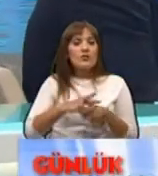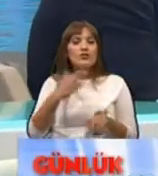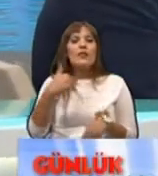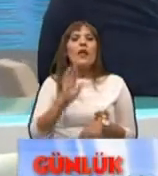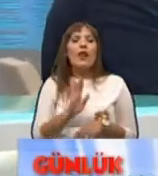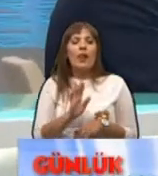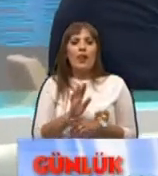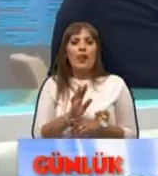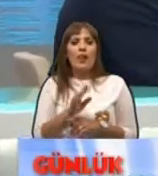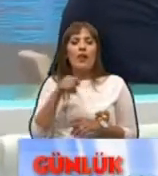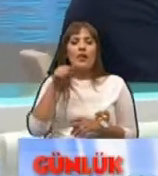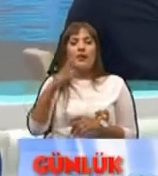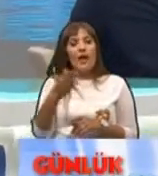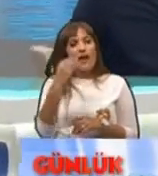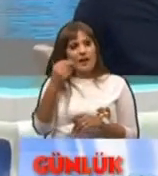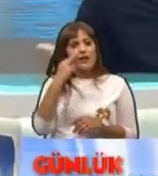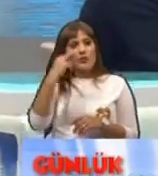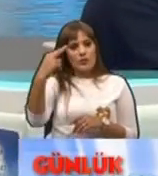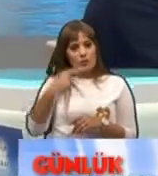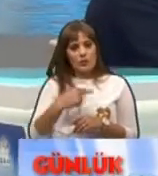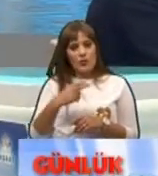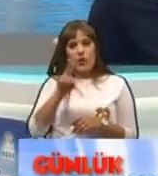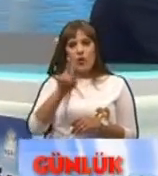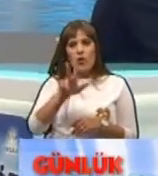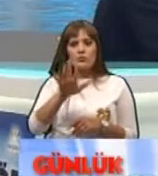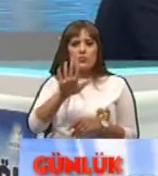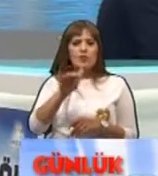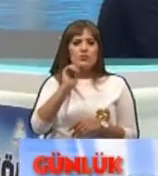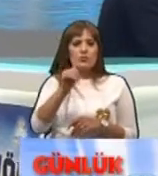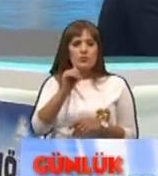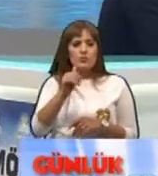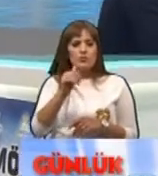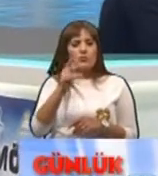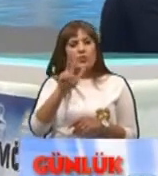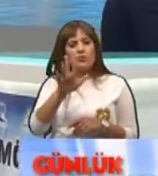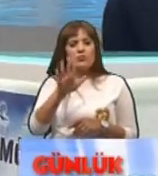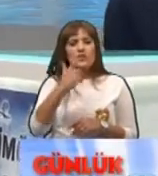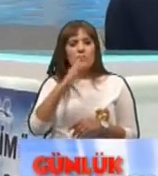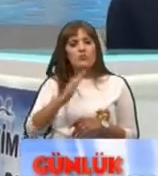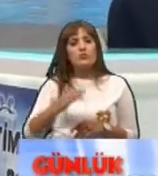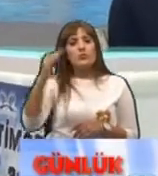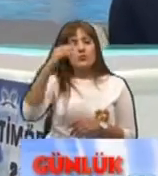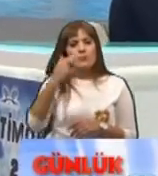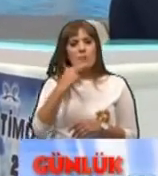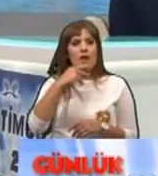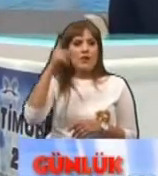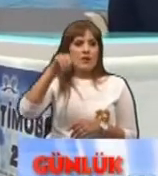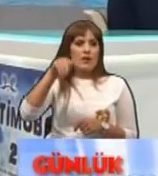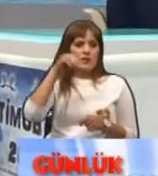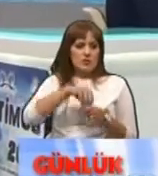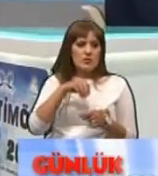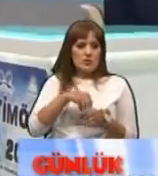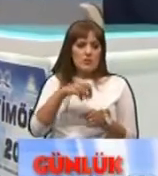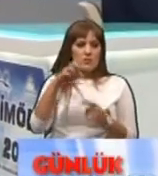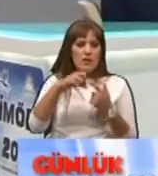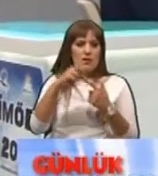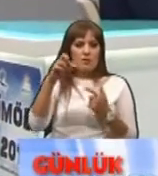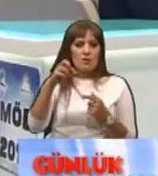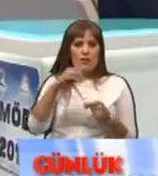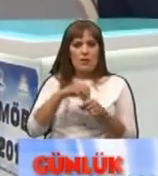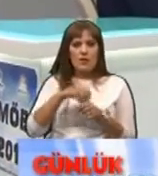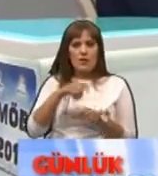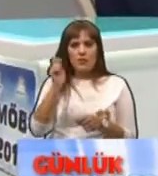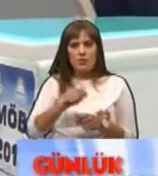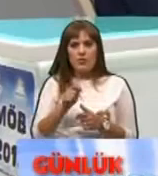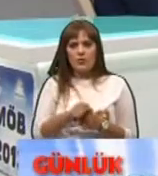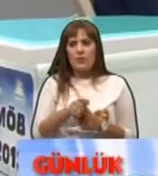yani. Daha iyi görünmesi genellikle 35'in üstünde. Bayanlar istiyor bu şeyi, PRP tedavisini.